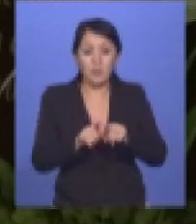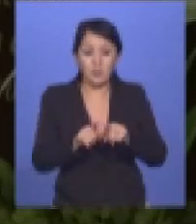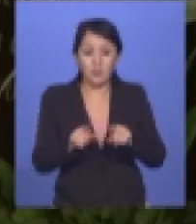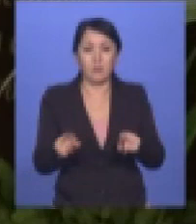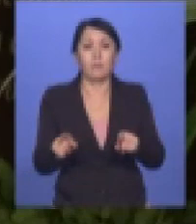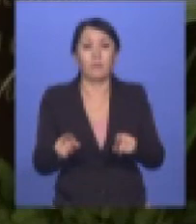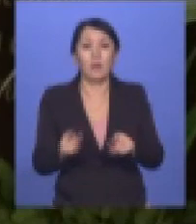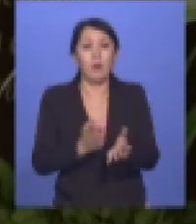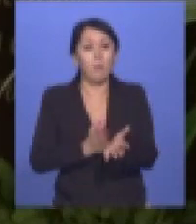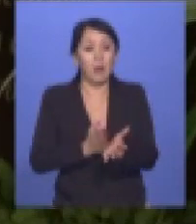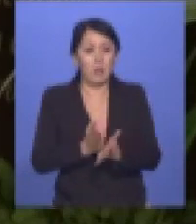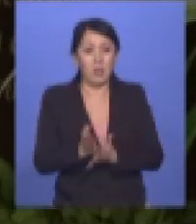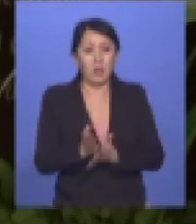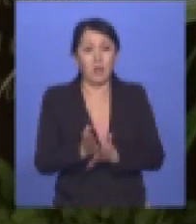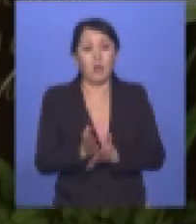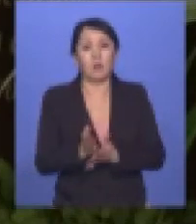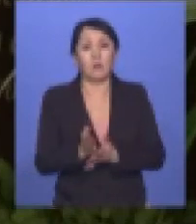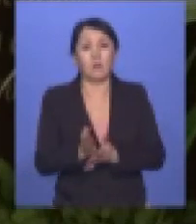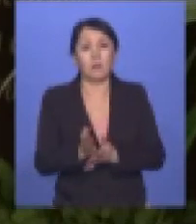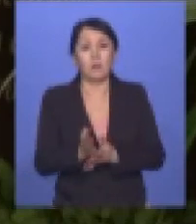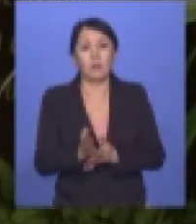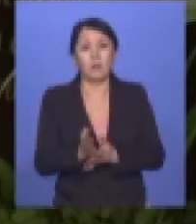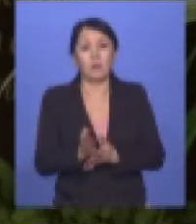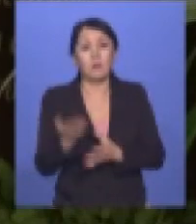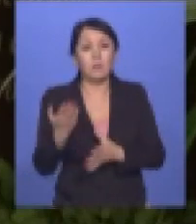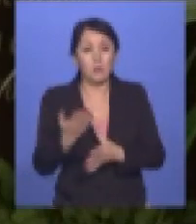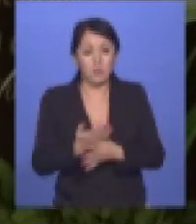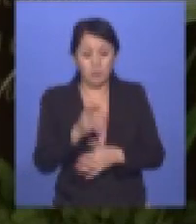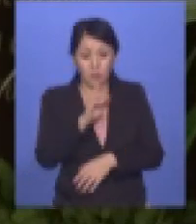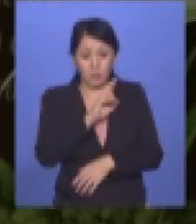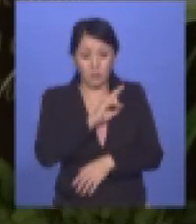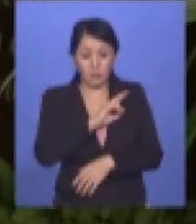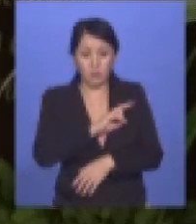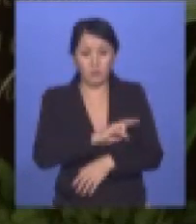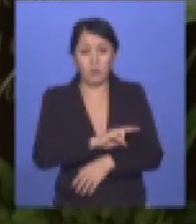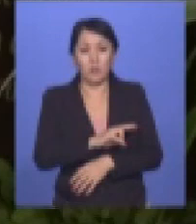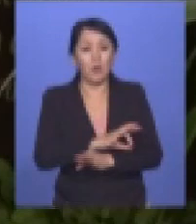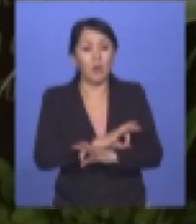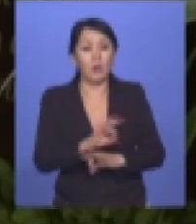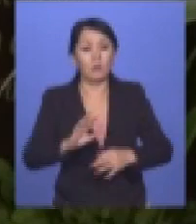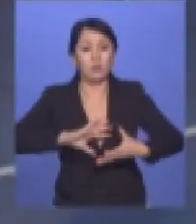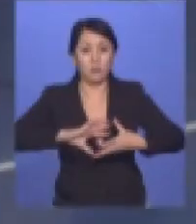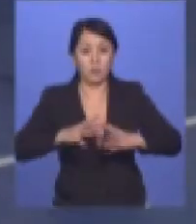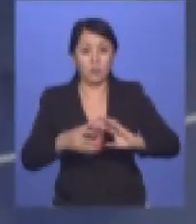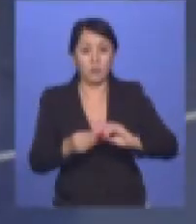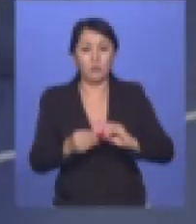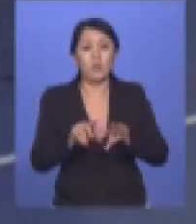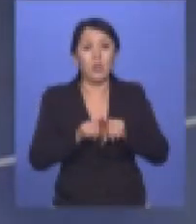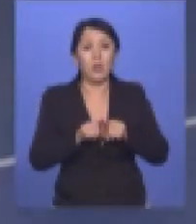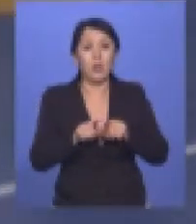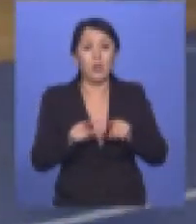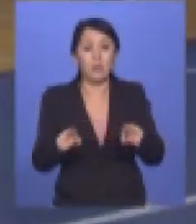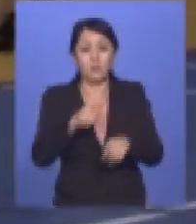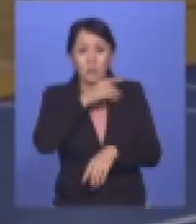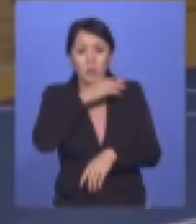бұл бағытта біздің істеп жатқан жұмысымыздың жақсы нәтижелерін көрсетіп отыр. Қайырымдылыққа